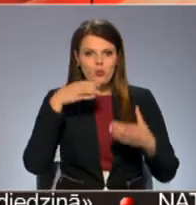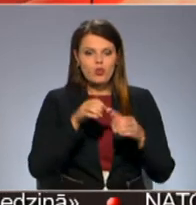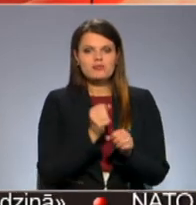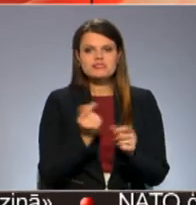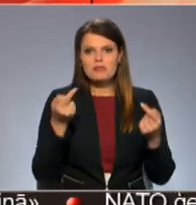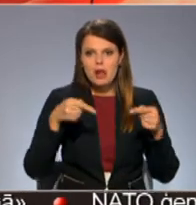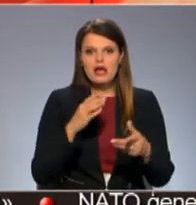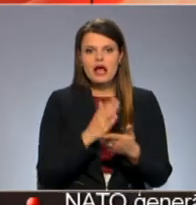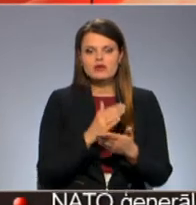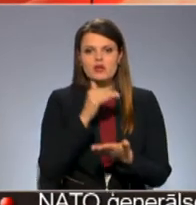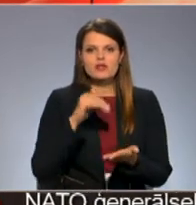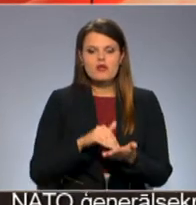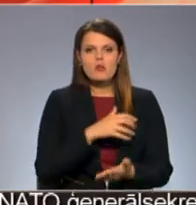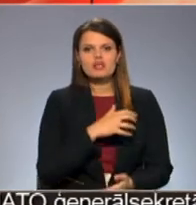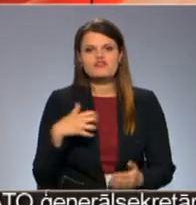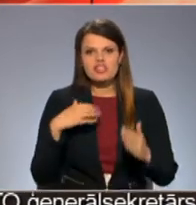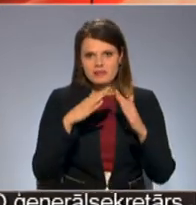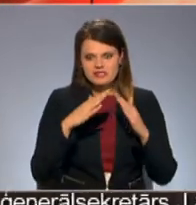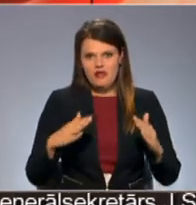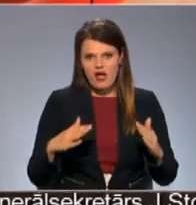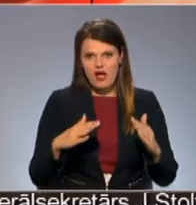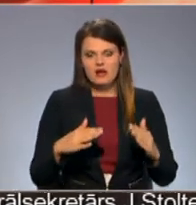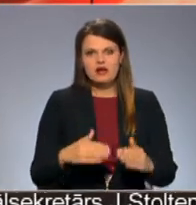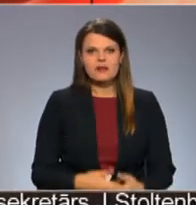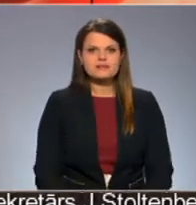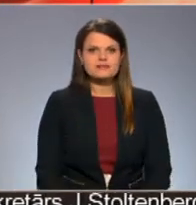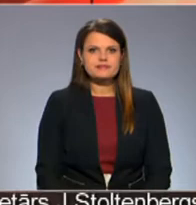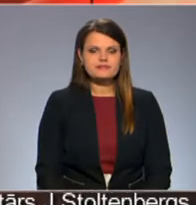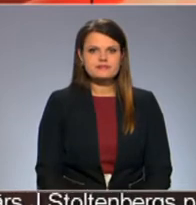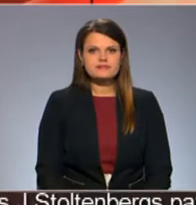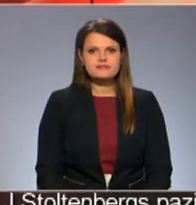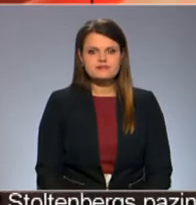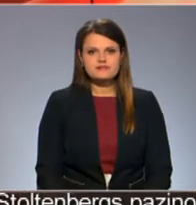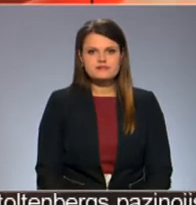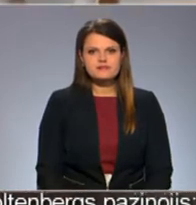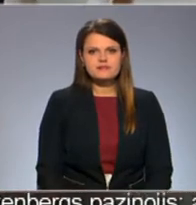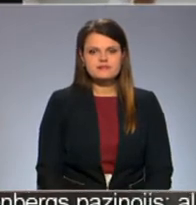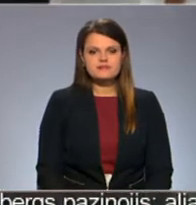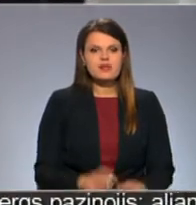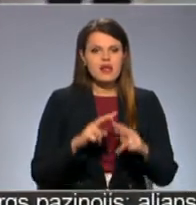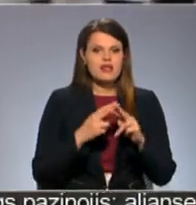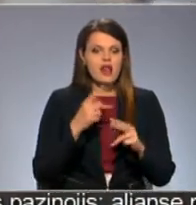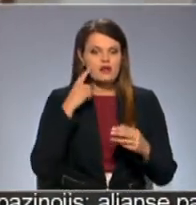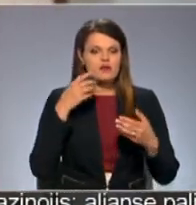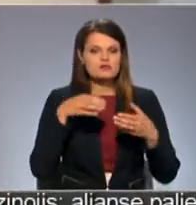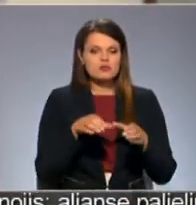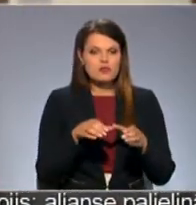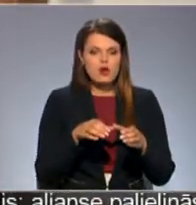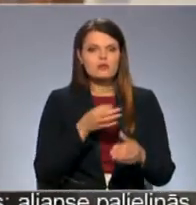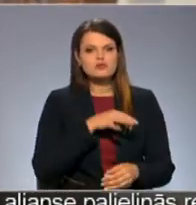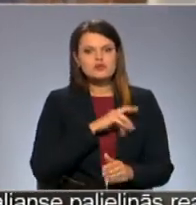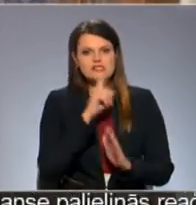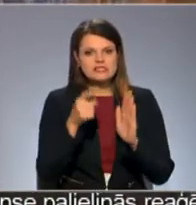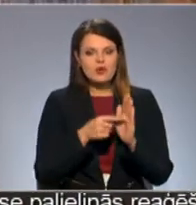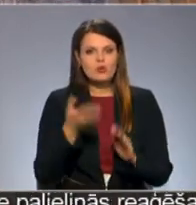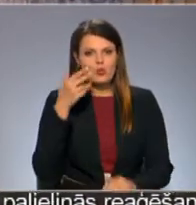domas darba laikā esot jāatrodas pašvaldības ēkā. Skaidrot devās TV Spektrs. Jelgavas novada juridiskos jautājumus jau